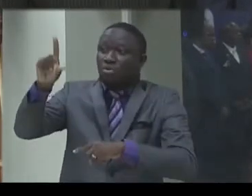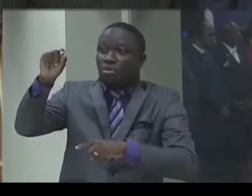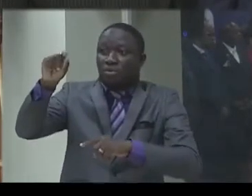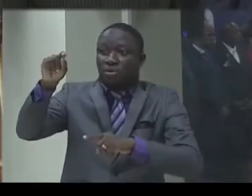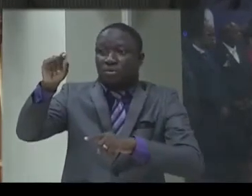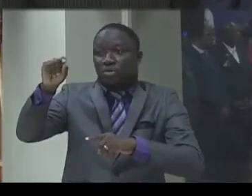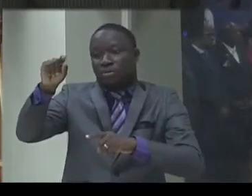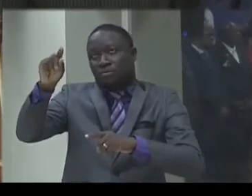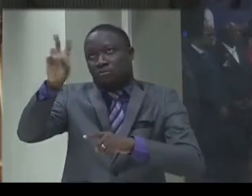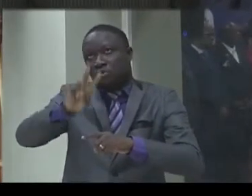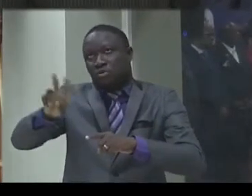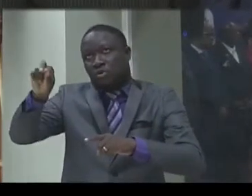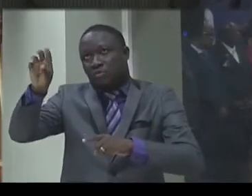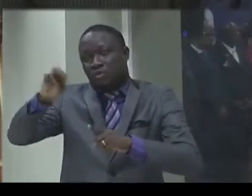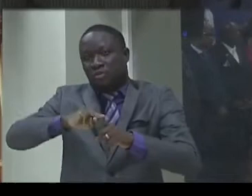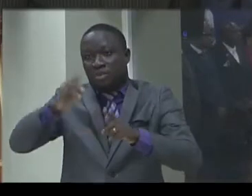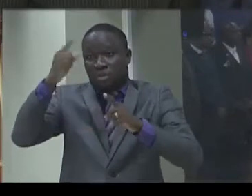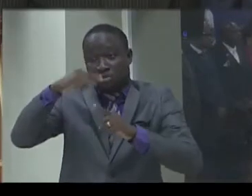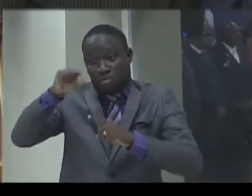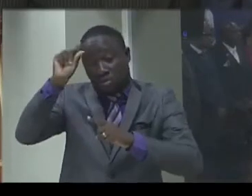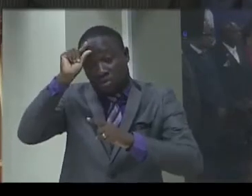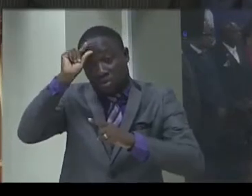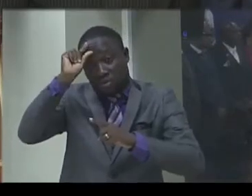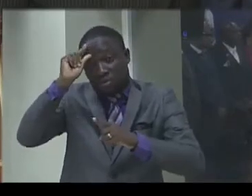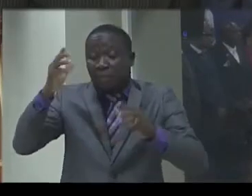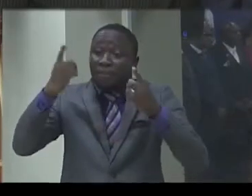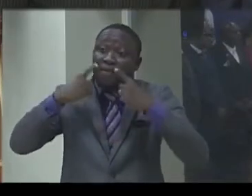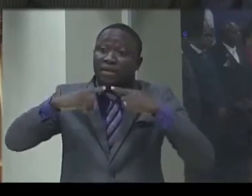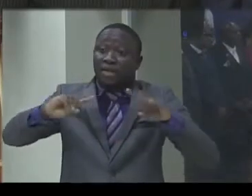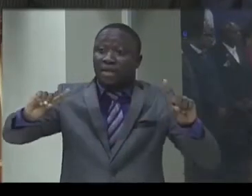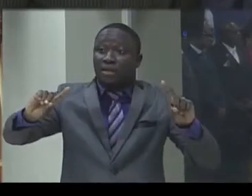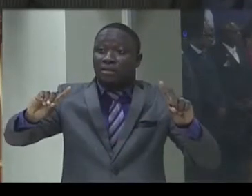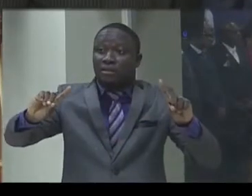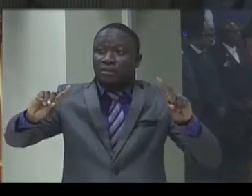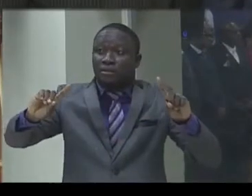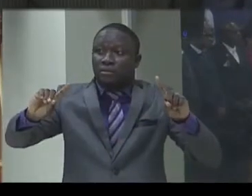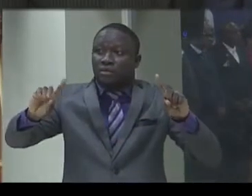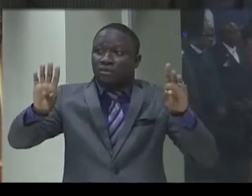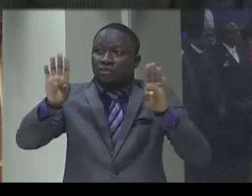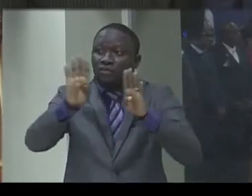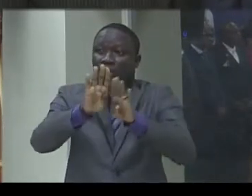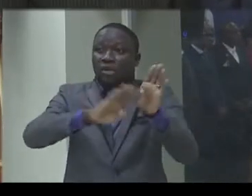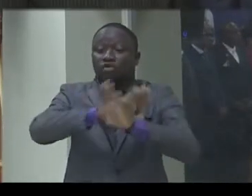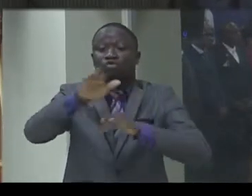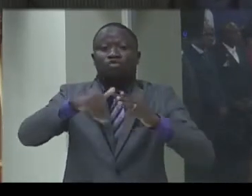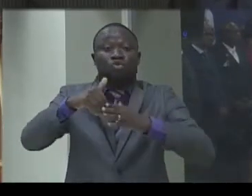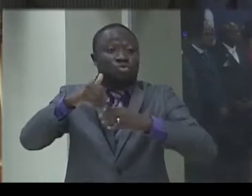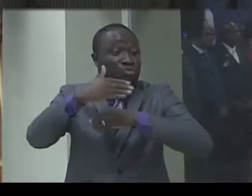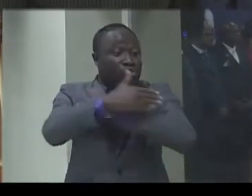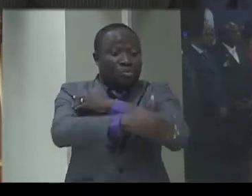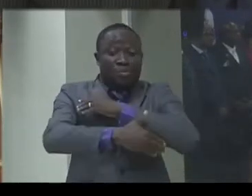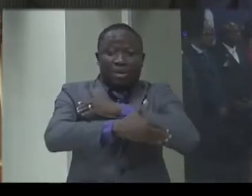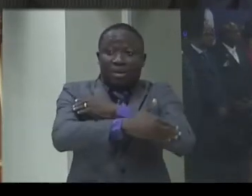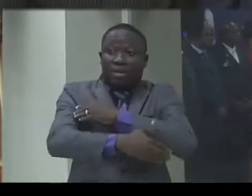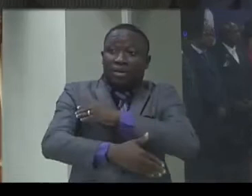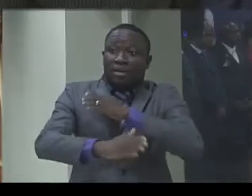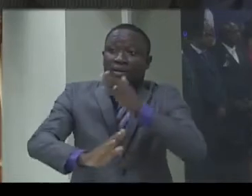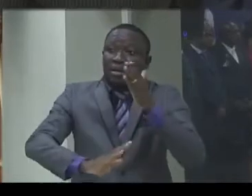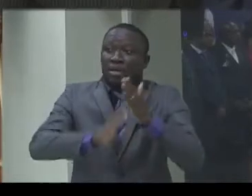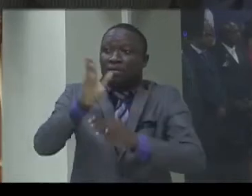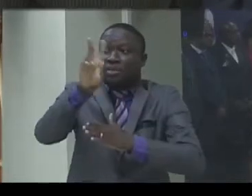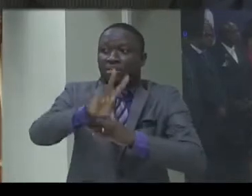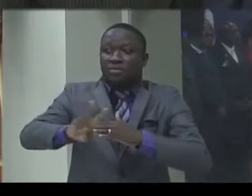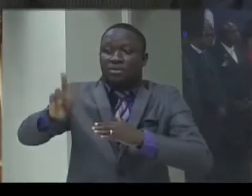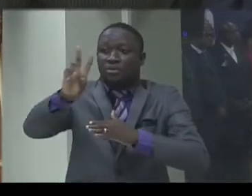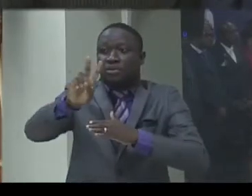mars la. Gouvenman deklare kouvrefe nan tout peyi ya apati demè